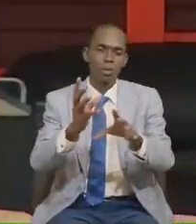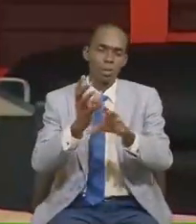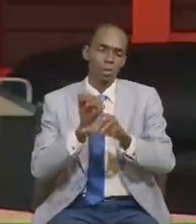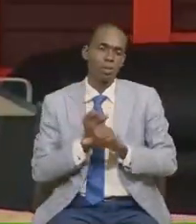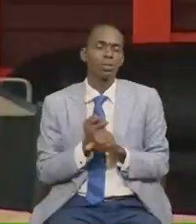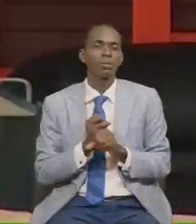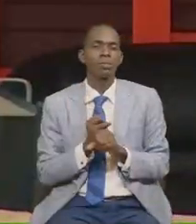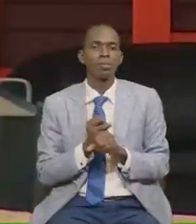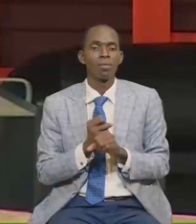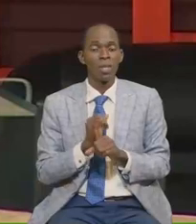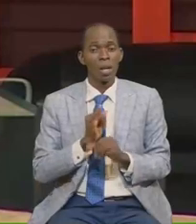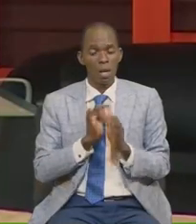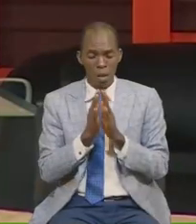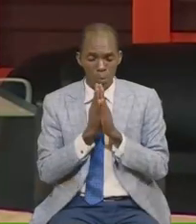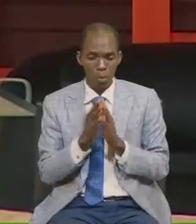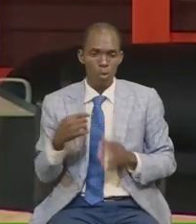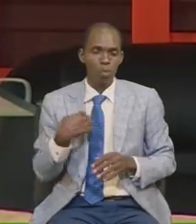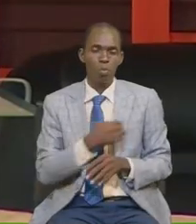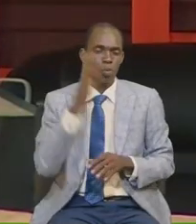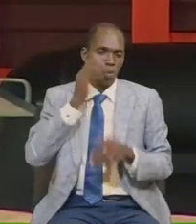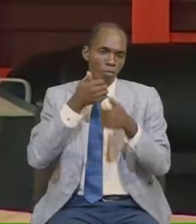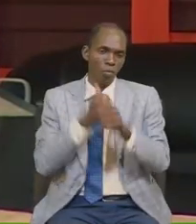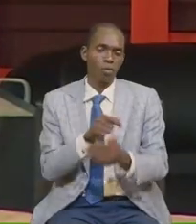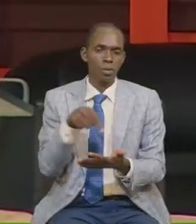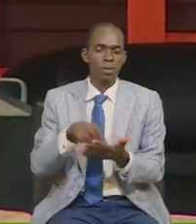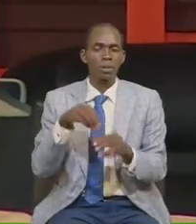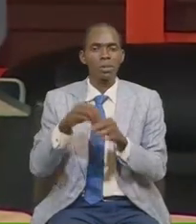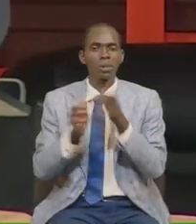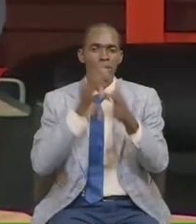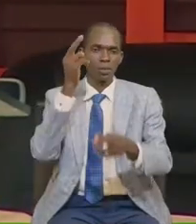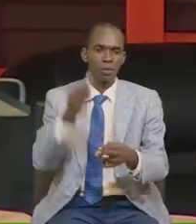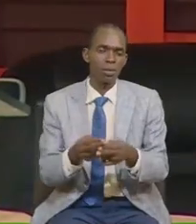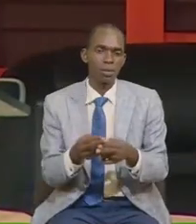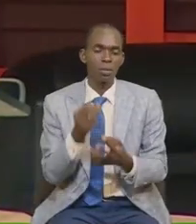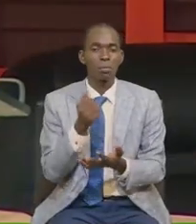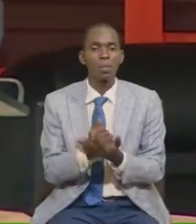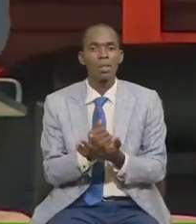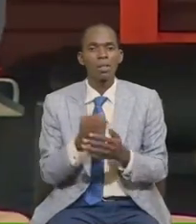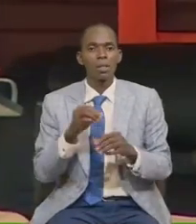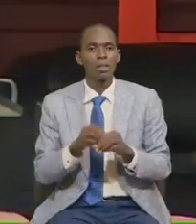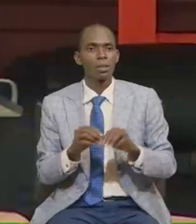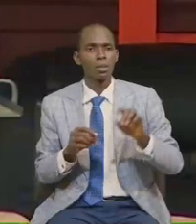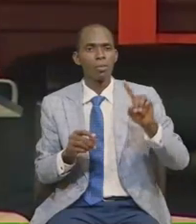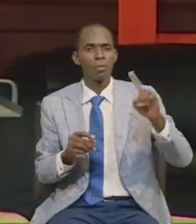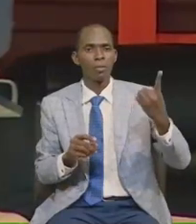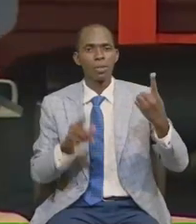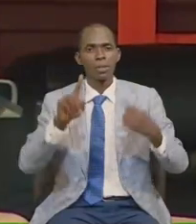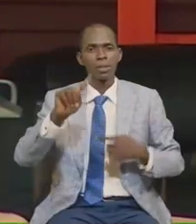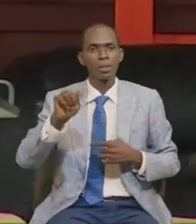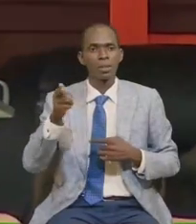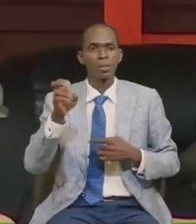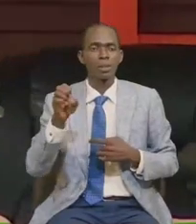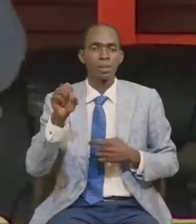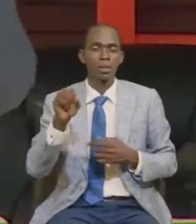Je prie que nous suivons au nom de Jésus. 1 Thessaloniciens chapitre 2. En